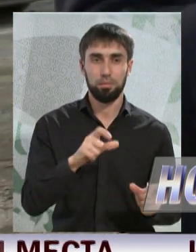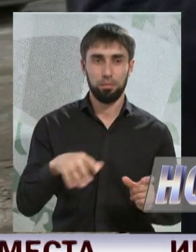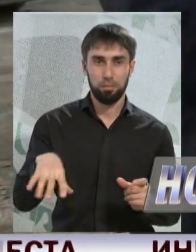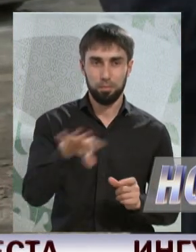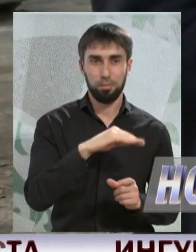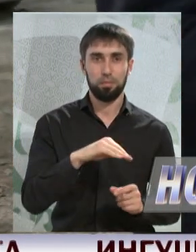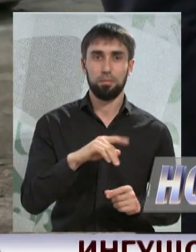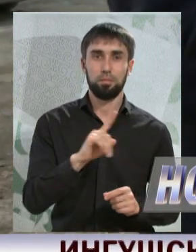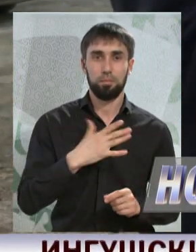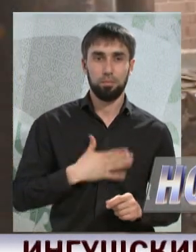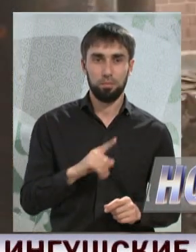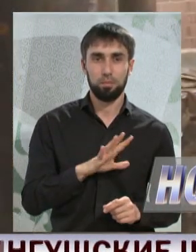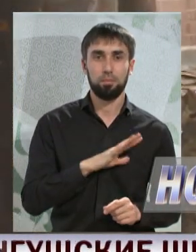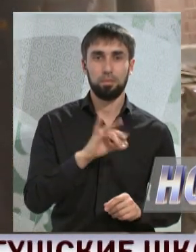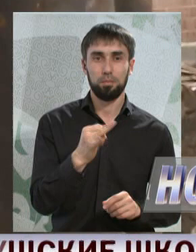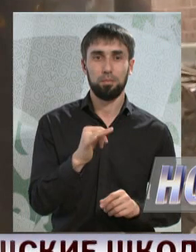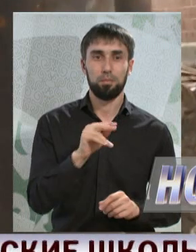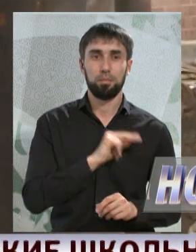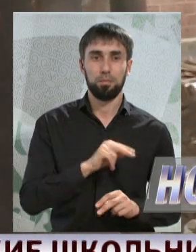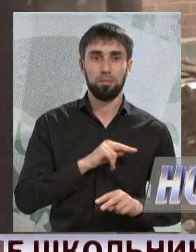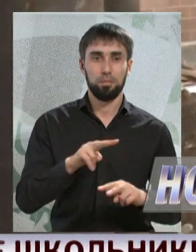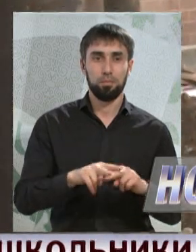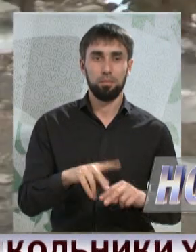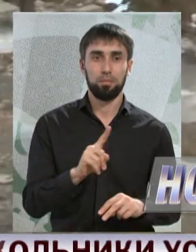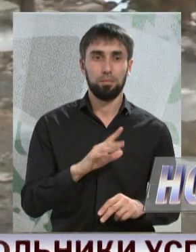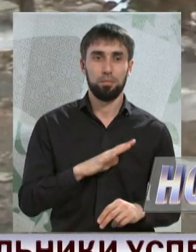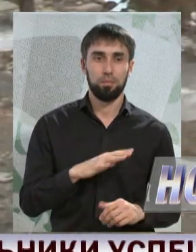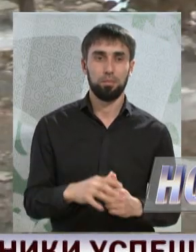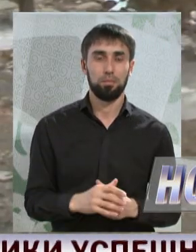говорю. Болху болжди. Хадид Абриева, Хусен Гагеев, Юсуп Ханиев, Новости 24.